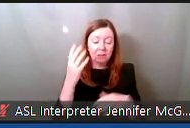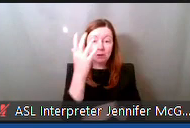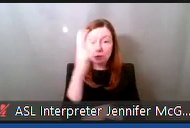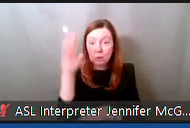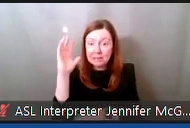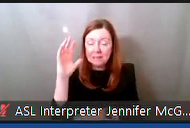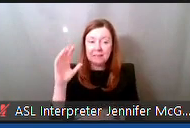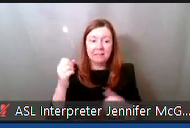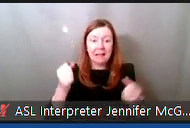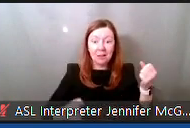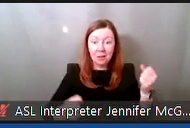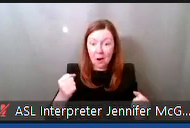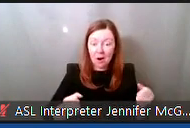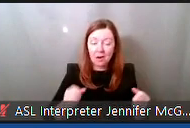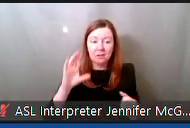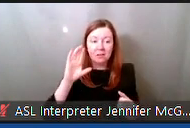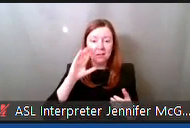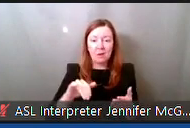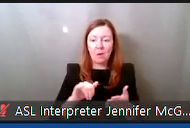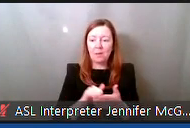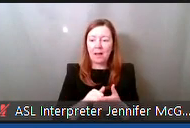那这个可以告诉大家